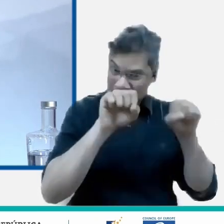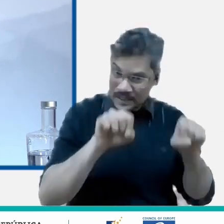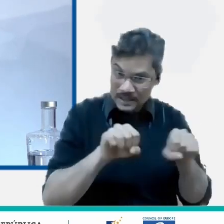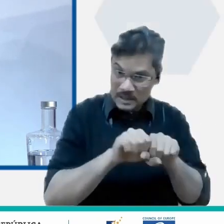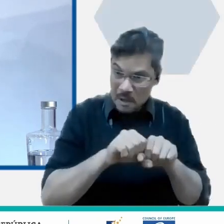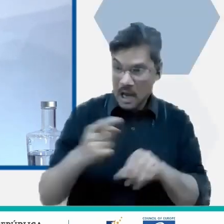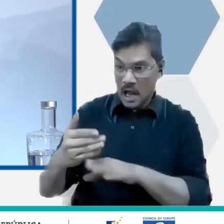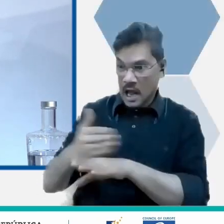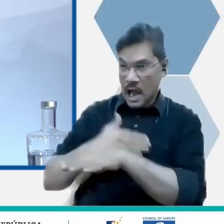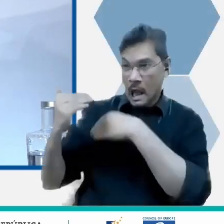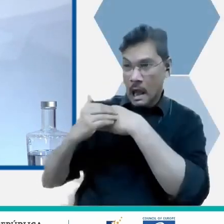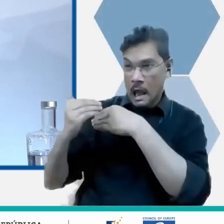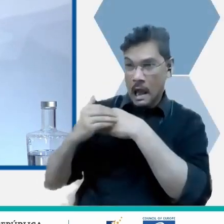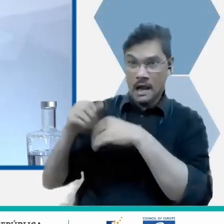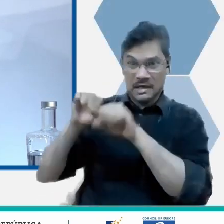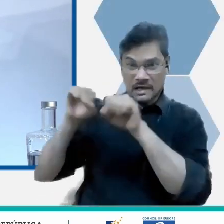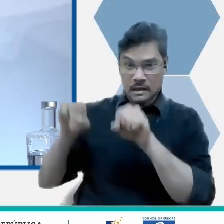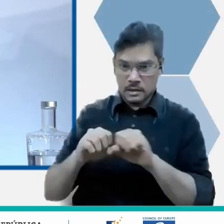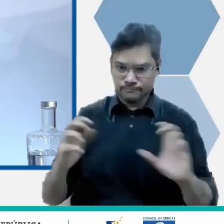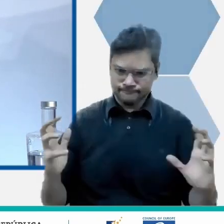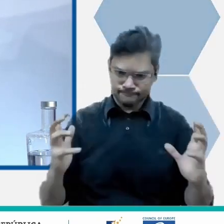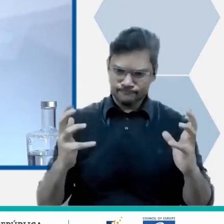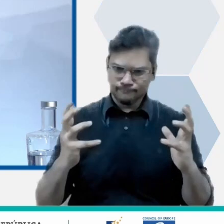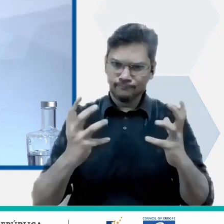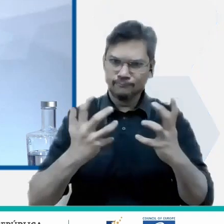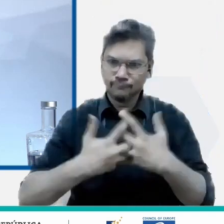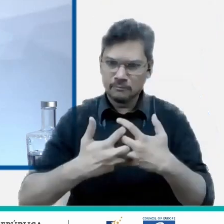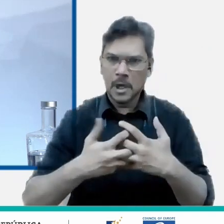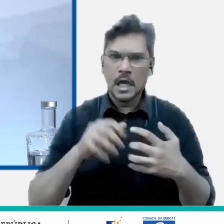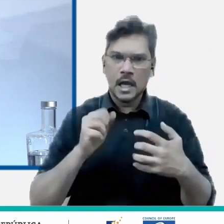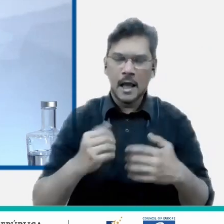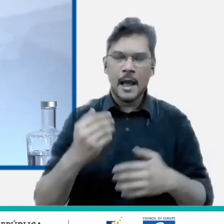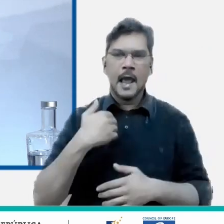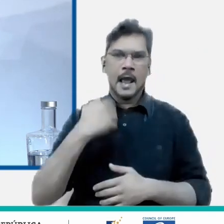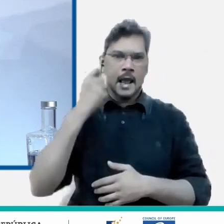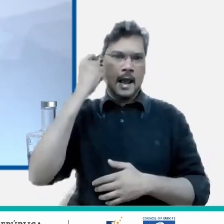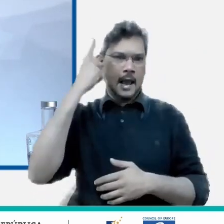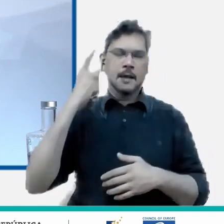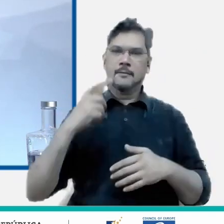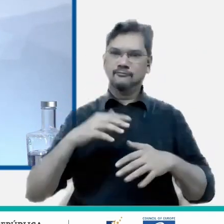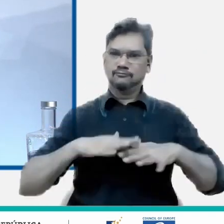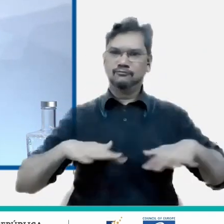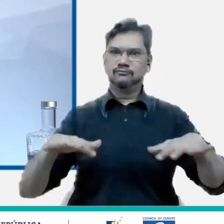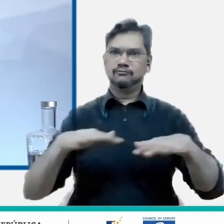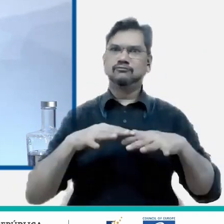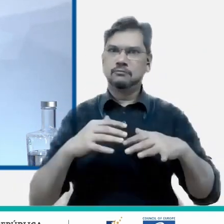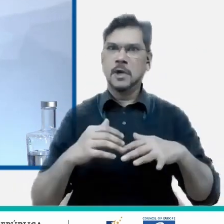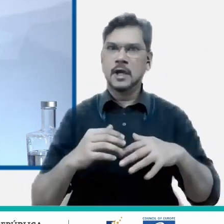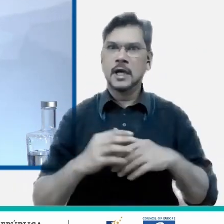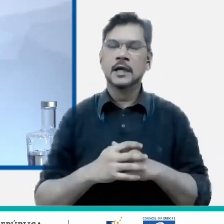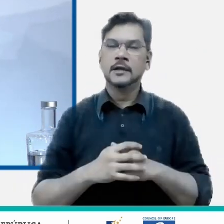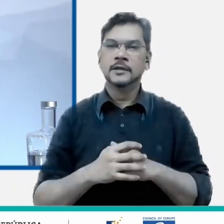СРБ по Европе и Азии, на ваш сайте я посмотрел, что в европейской части созданы аналогичные системы, как